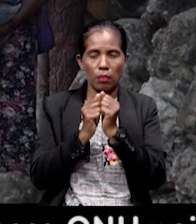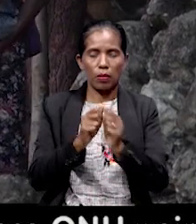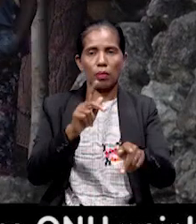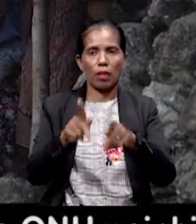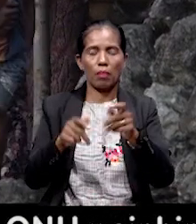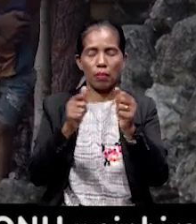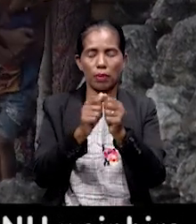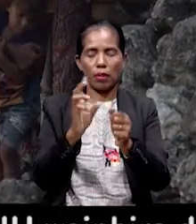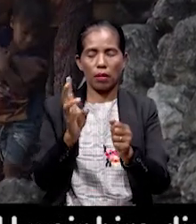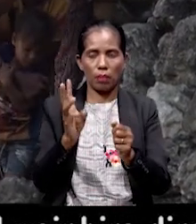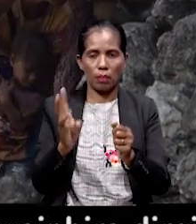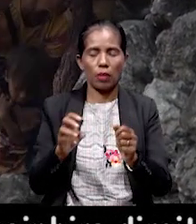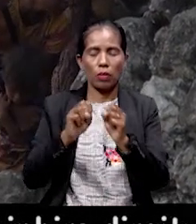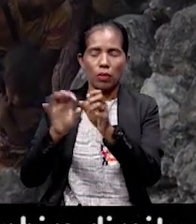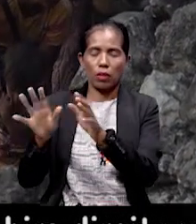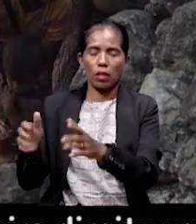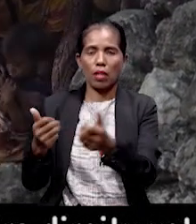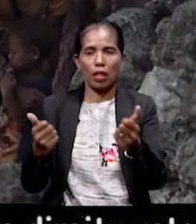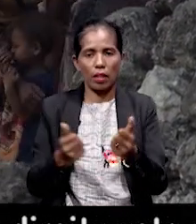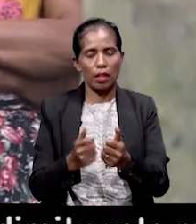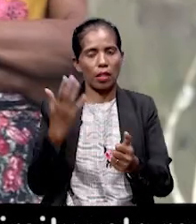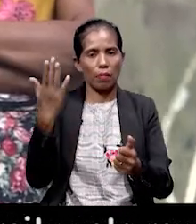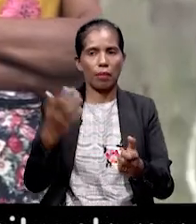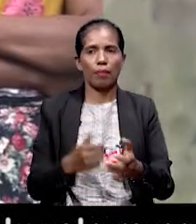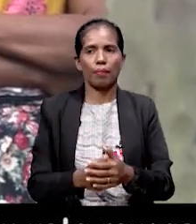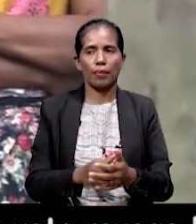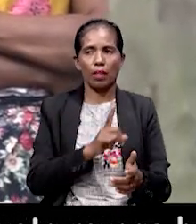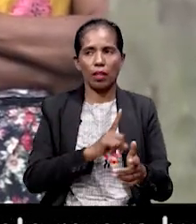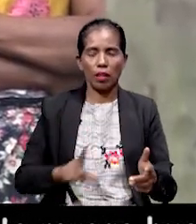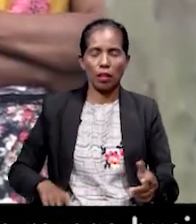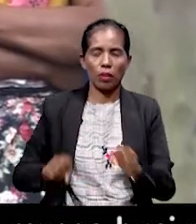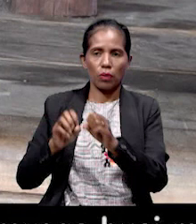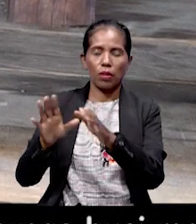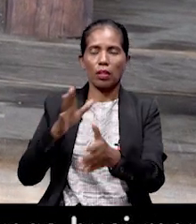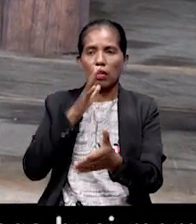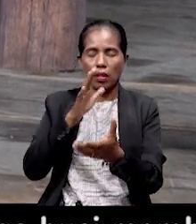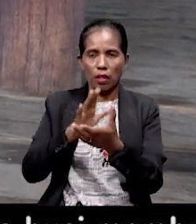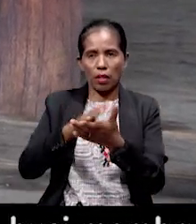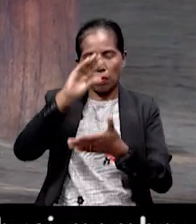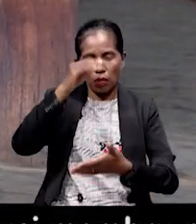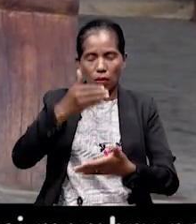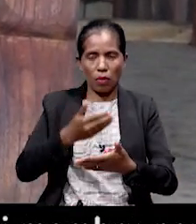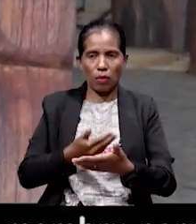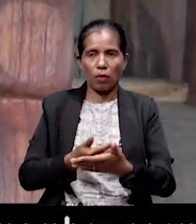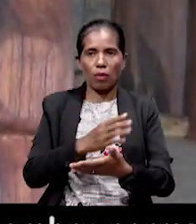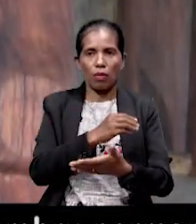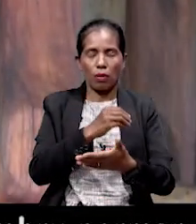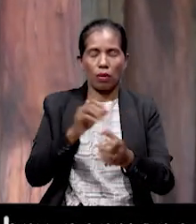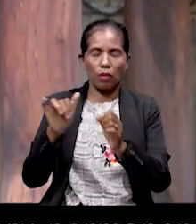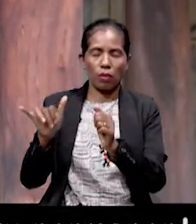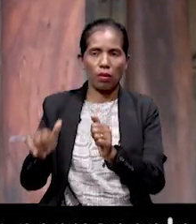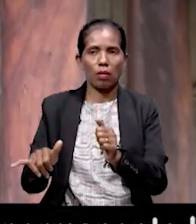ingne nulu halai husik hela aldea refere. Liurai maliduan husik hela ne kaben ho uan ho reinu iha